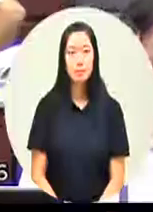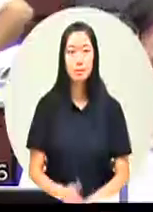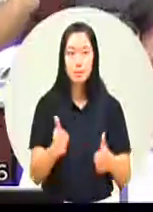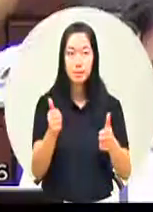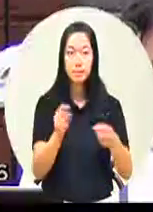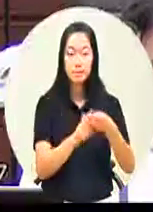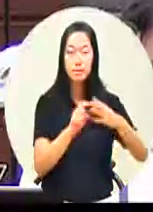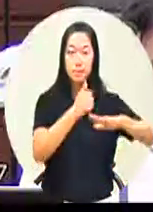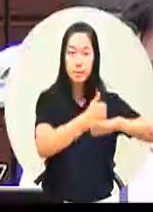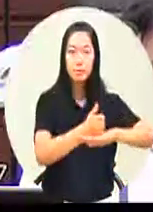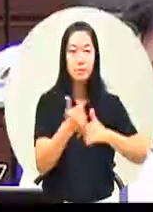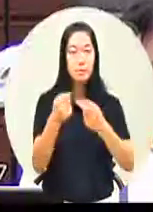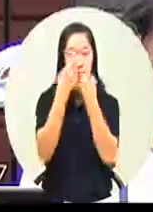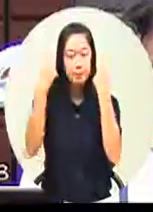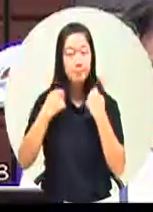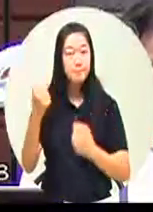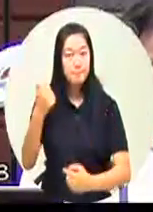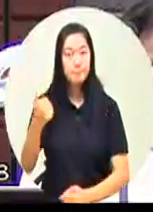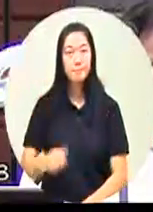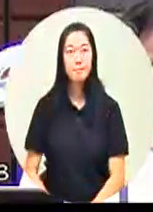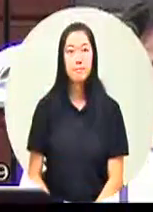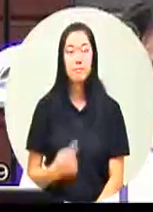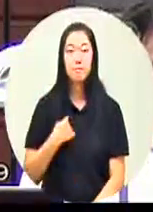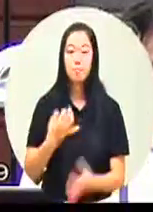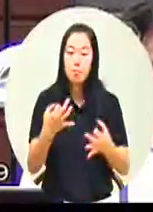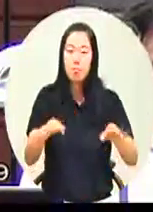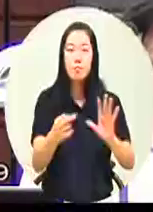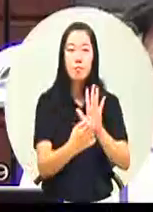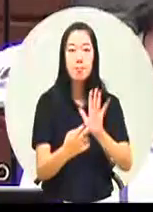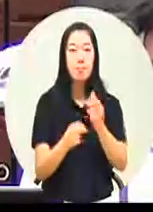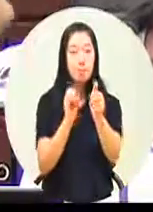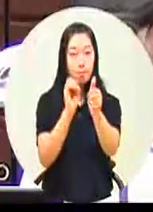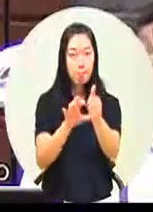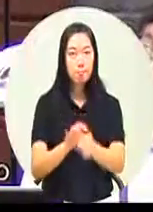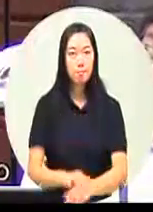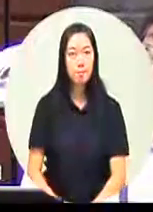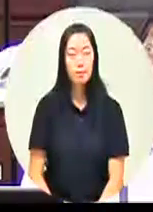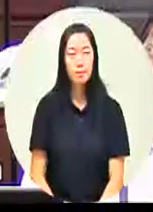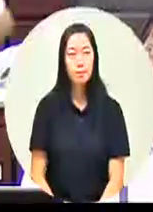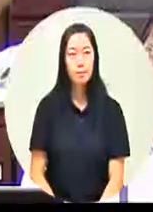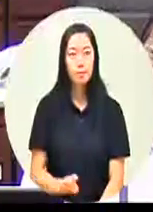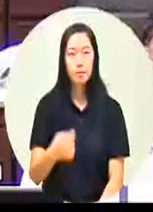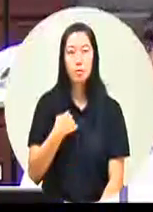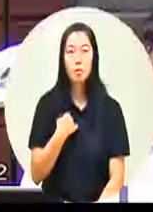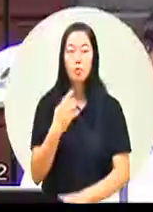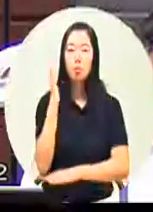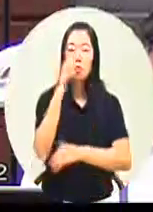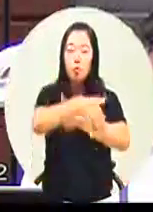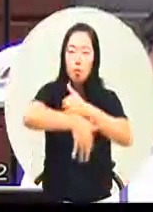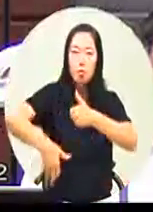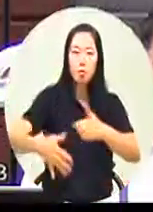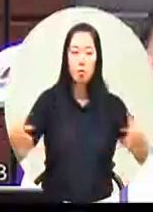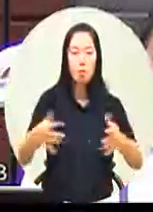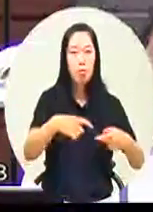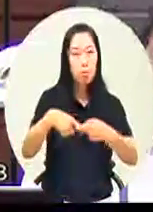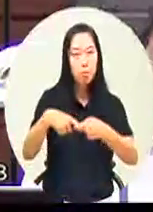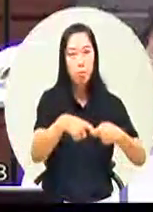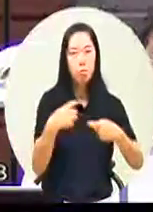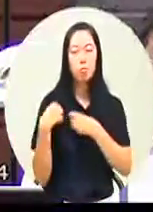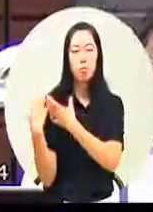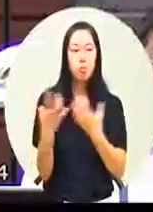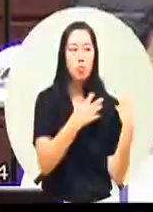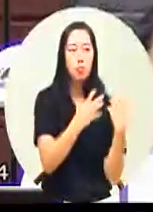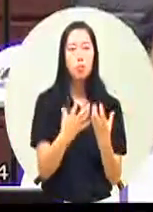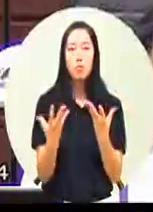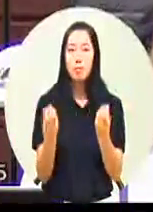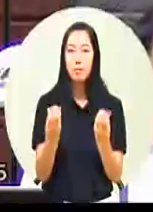主席，谢谢钟议员。那我就简要跟议员报告哈，其实这个部分我们是跨局处合作，我们并没有推来推去了哈。